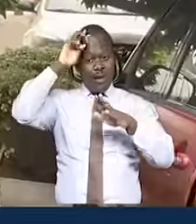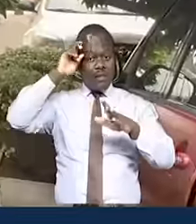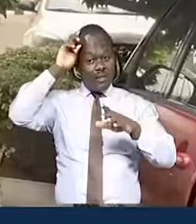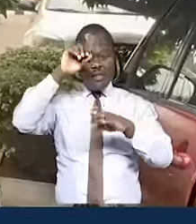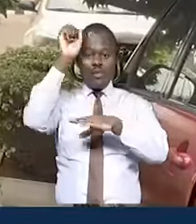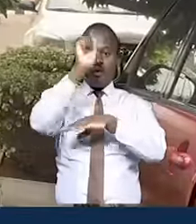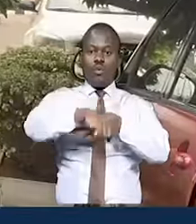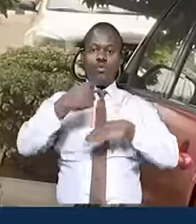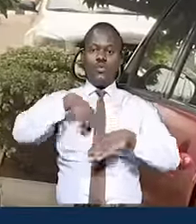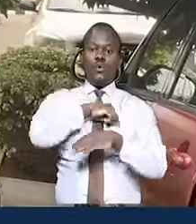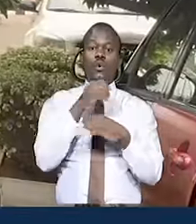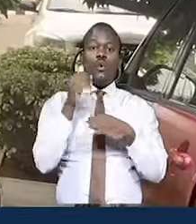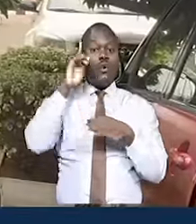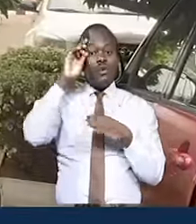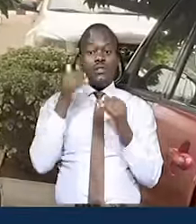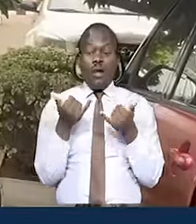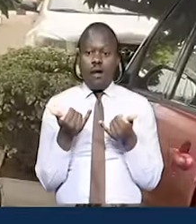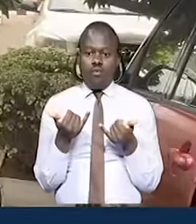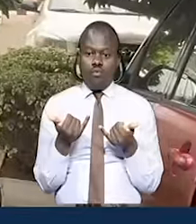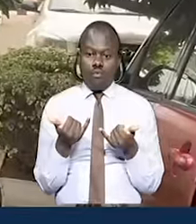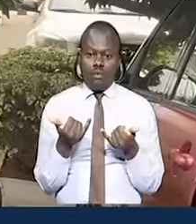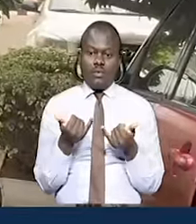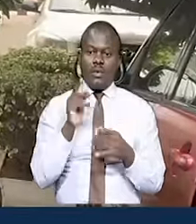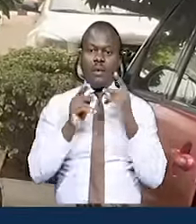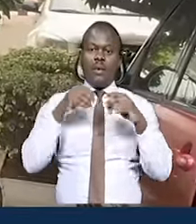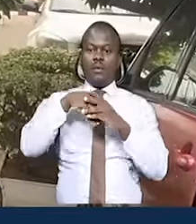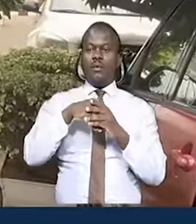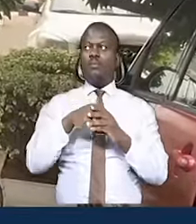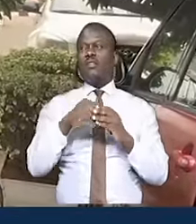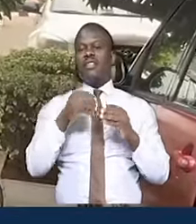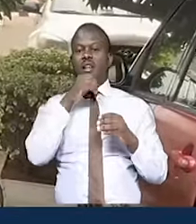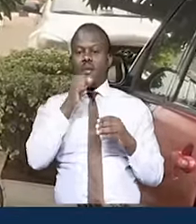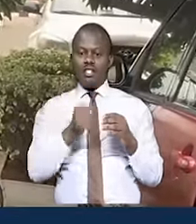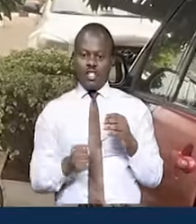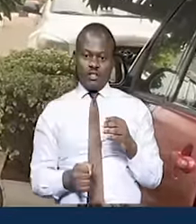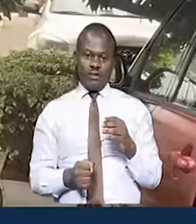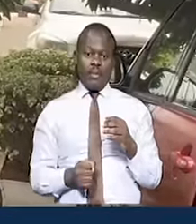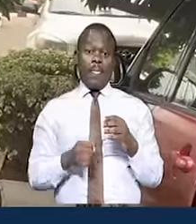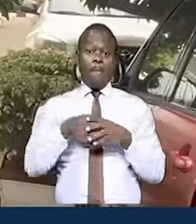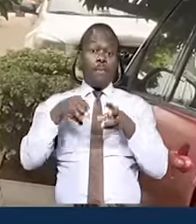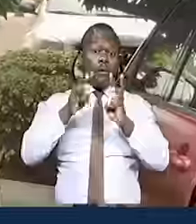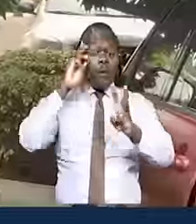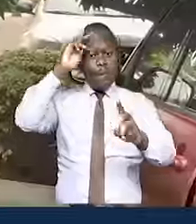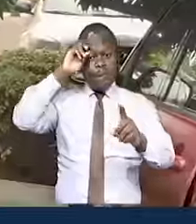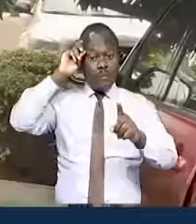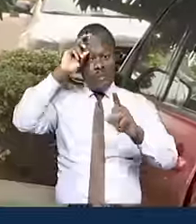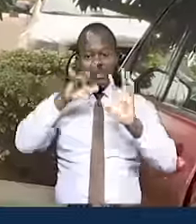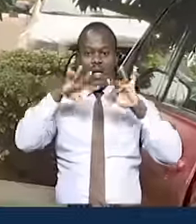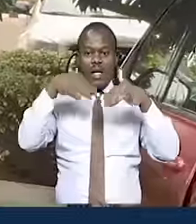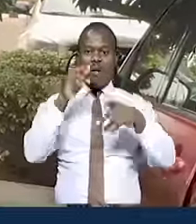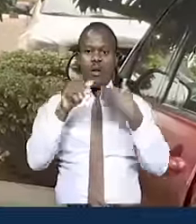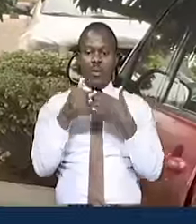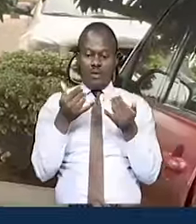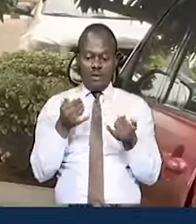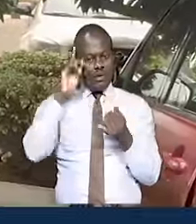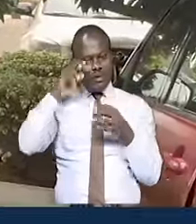uko dutekereza ubu ngubu twebwe abantu bari muri za generasiyo zishaje. Muri uko gutekereza rero ko abantu bubu batekereza